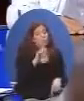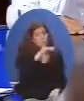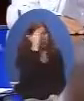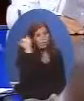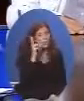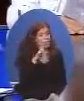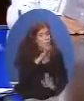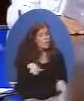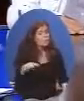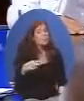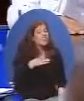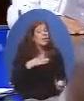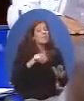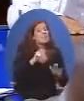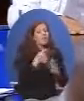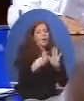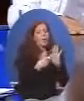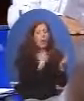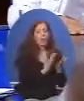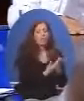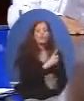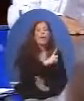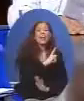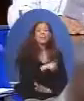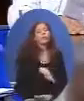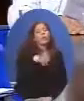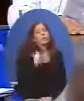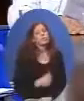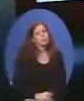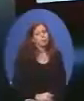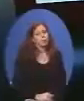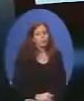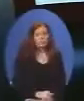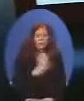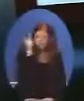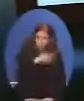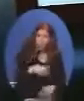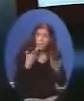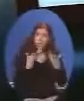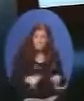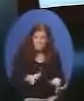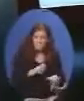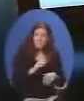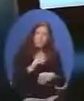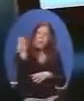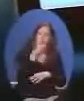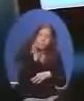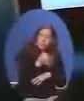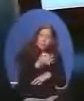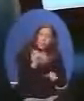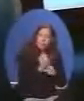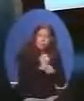ויש ילדים שנפגעים דווקא בגלל העובדה שמחכים יותר מדי זמן. אתה מבין שאתה מחליש את העובדים הסוציאליים על לא עוול בכפם? אני